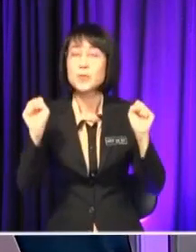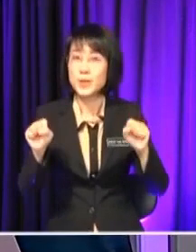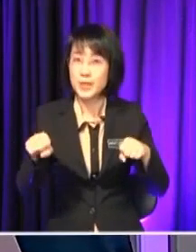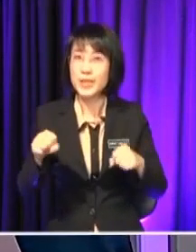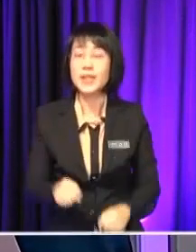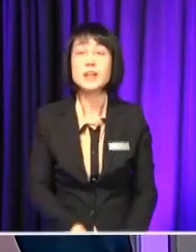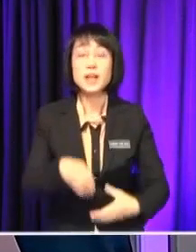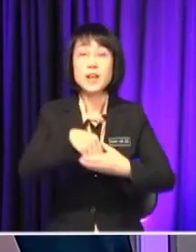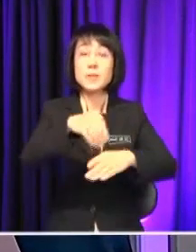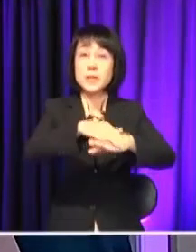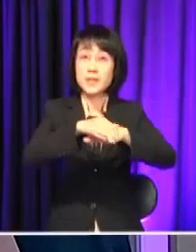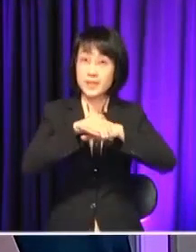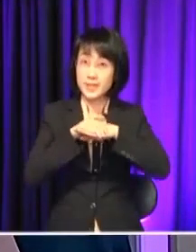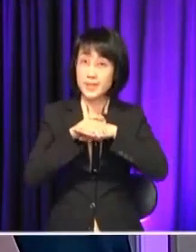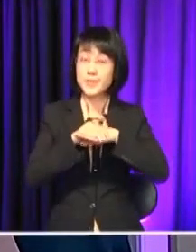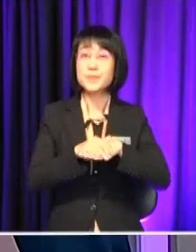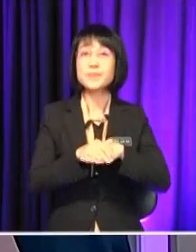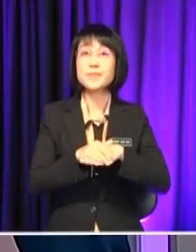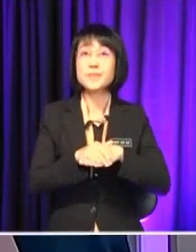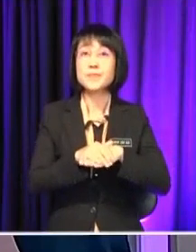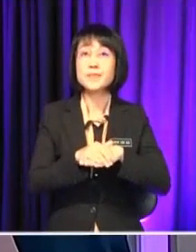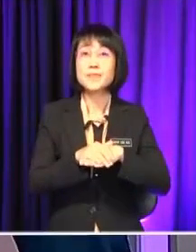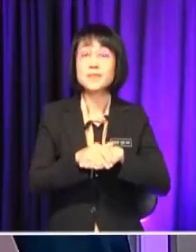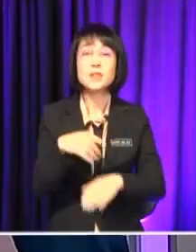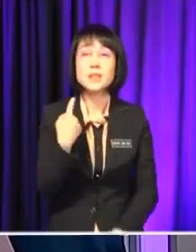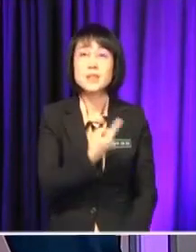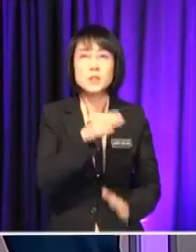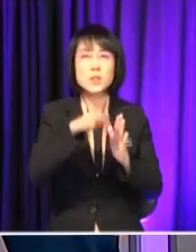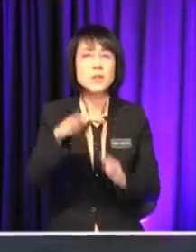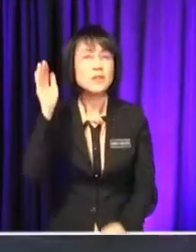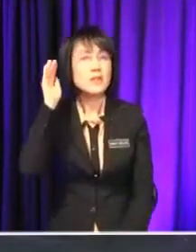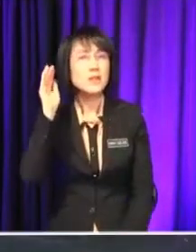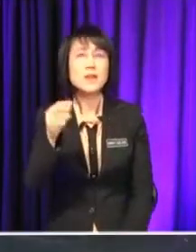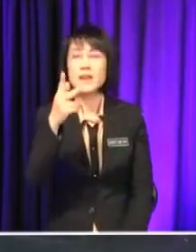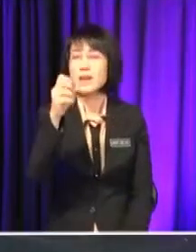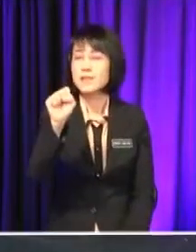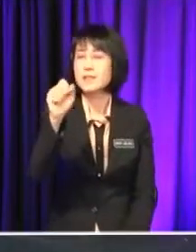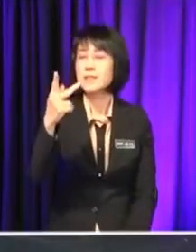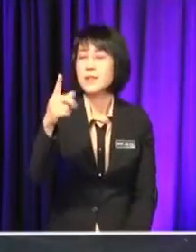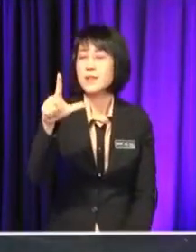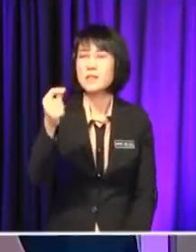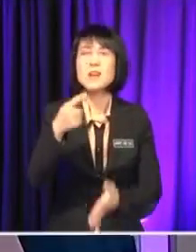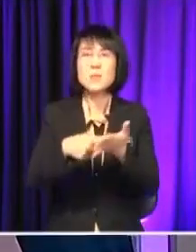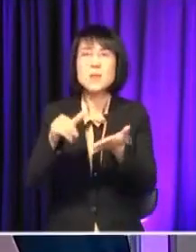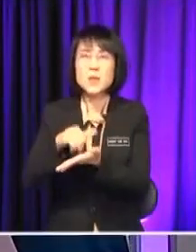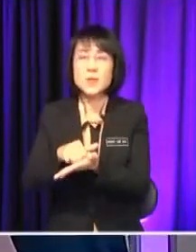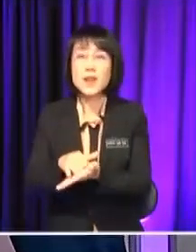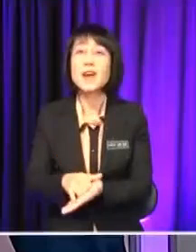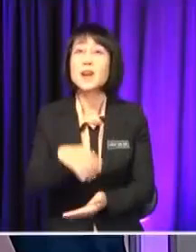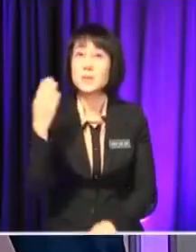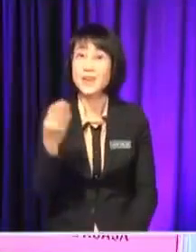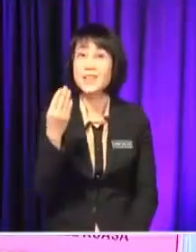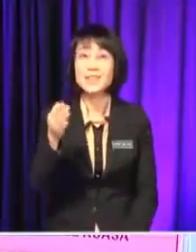dalam bahasa Inggris kita sebenarnya kurang dengar perkataan SQL CCTV